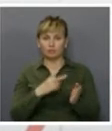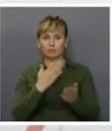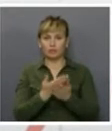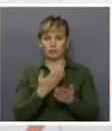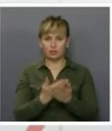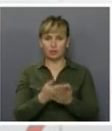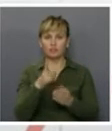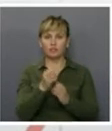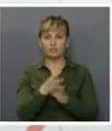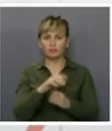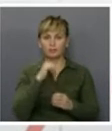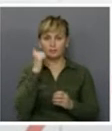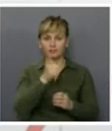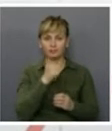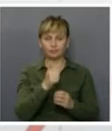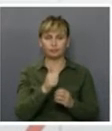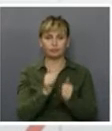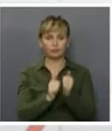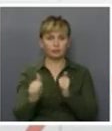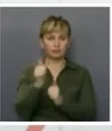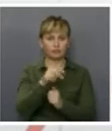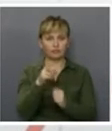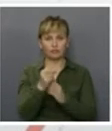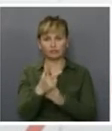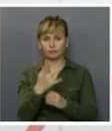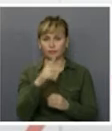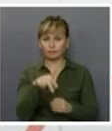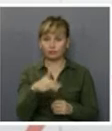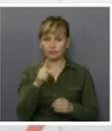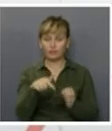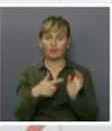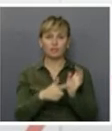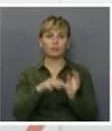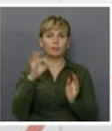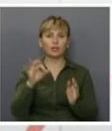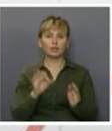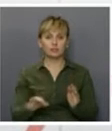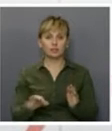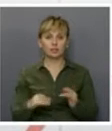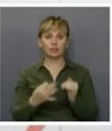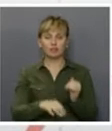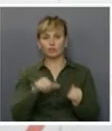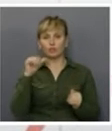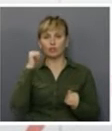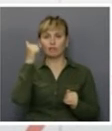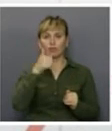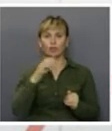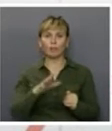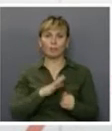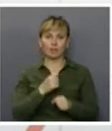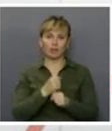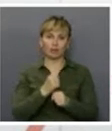Показатели 2014 года обогнали 2013 на 33,7%. концу прошлого года было